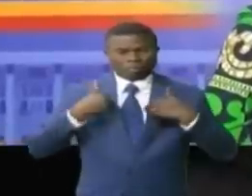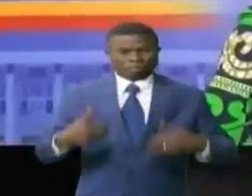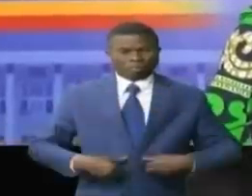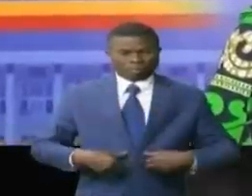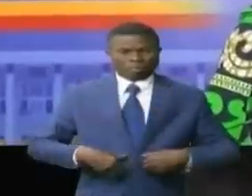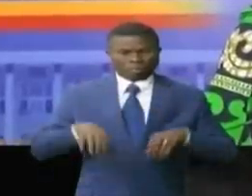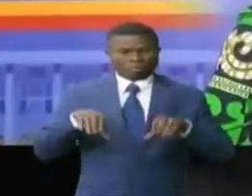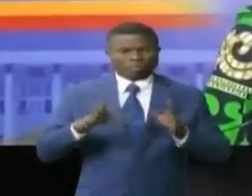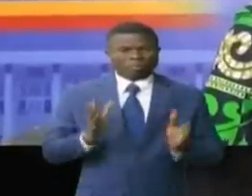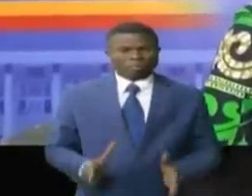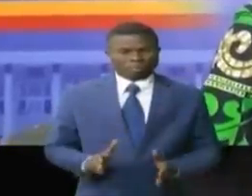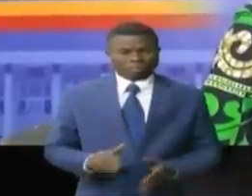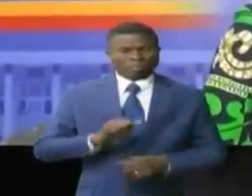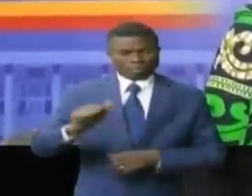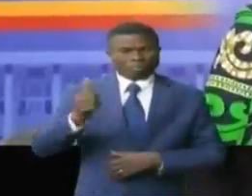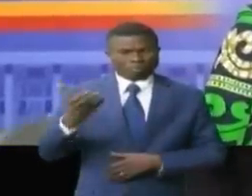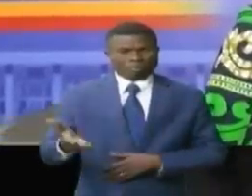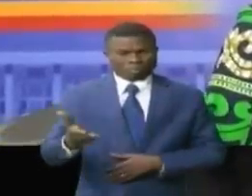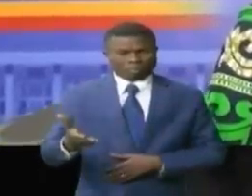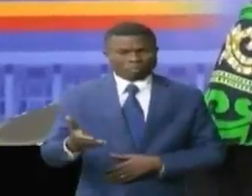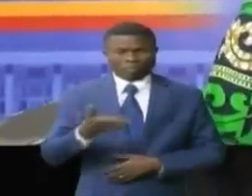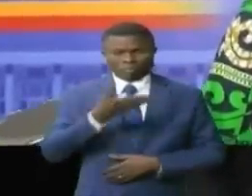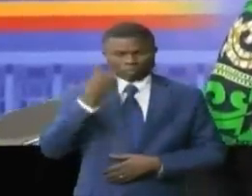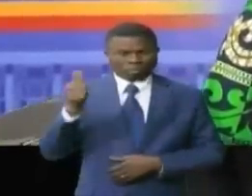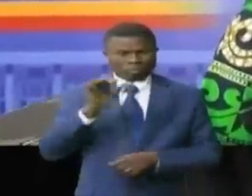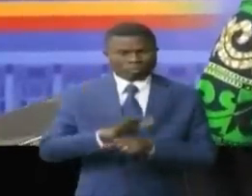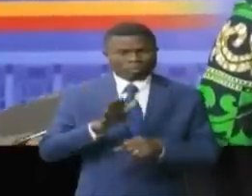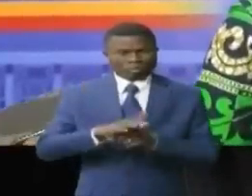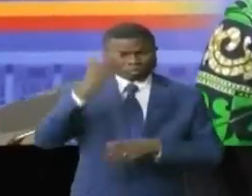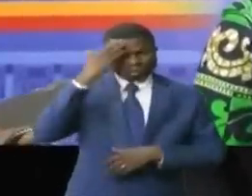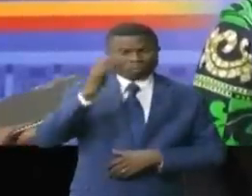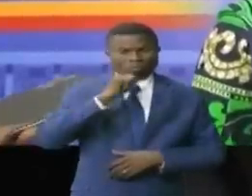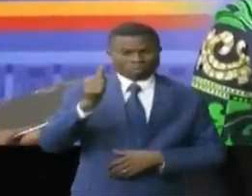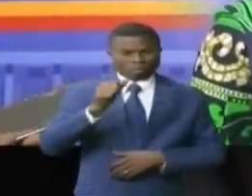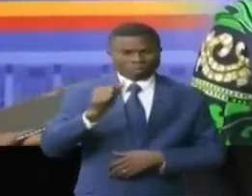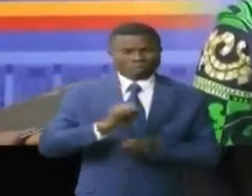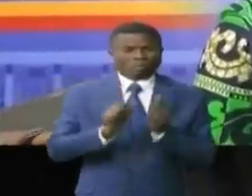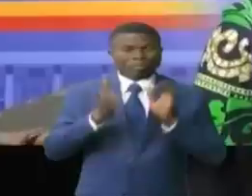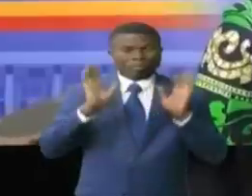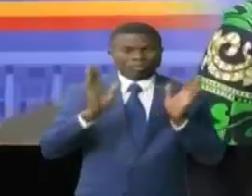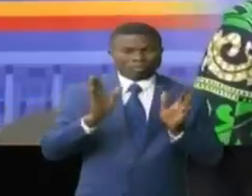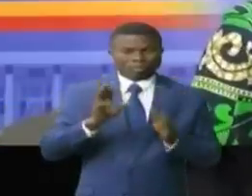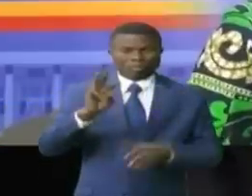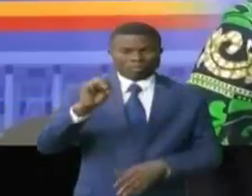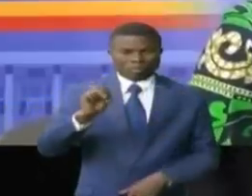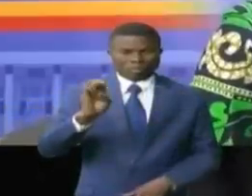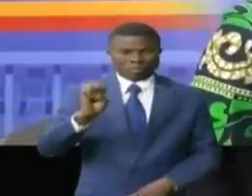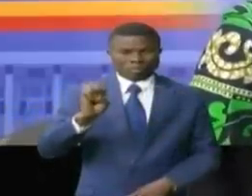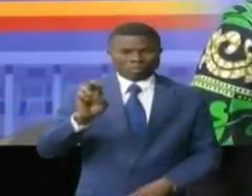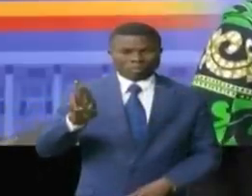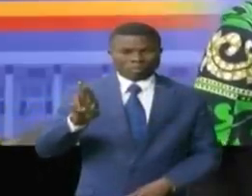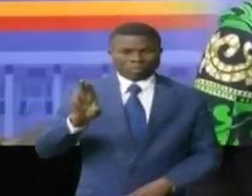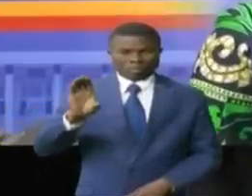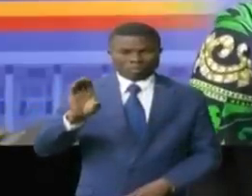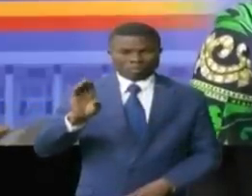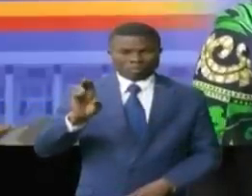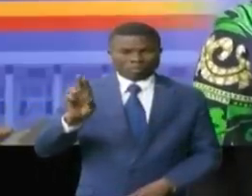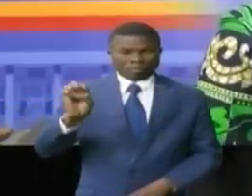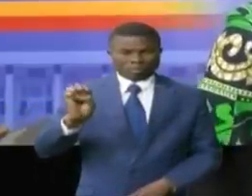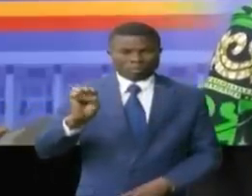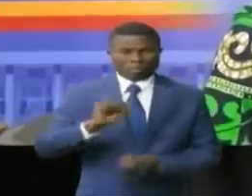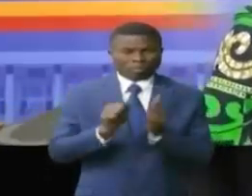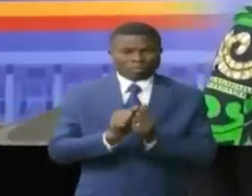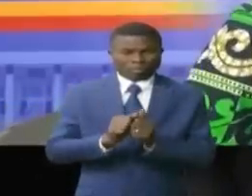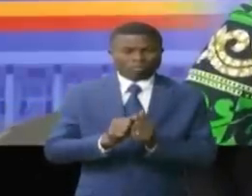Congolais, eux-mêmes. Parce que beaucoup ne connaissent pas la conséquence des mercure. C'est un produit qui s'accumule dans le